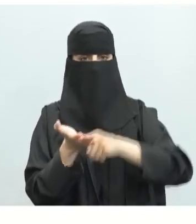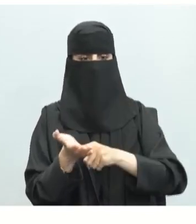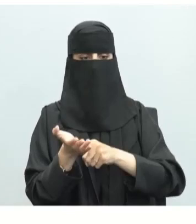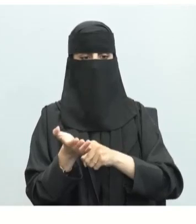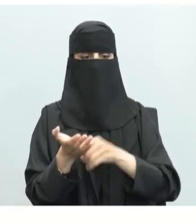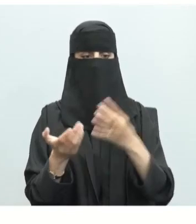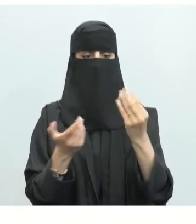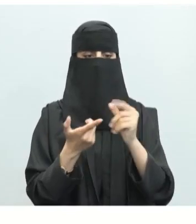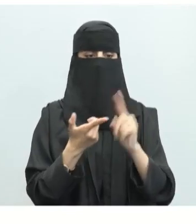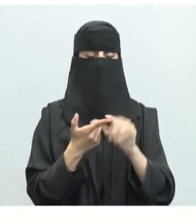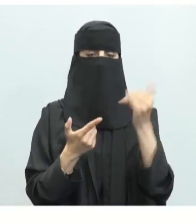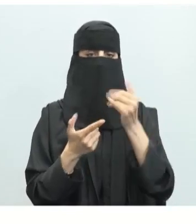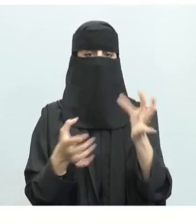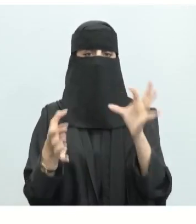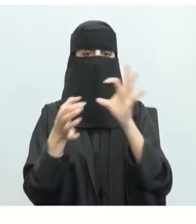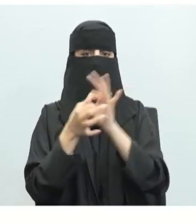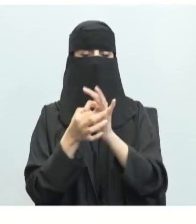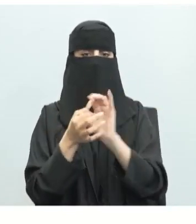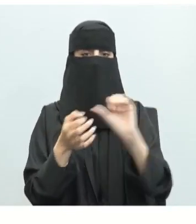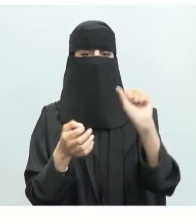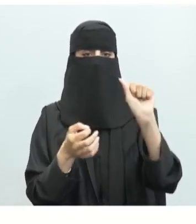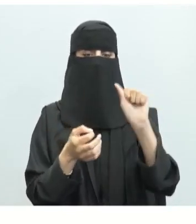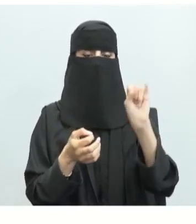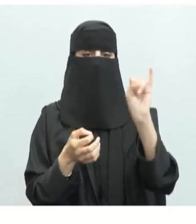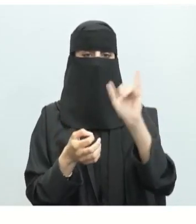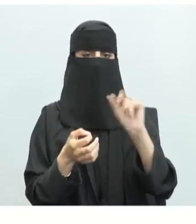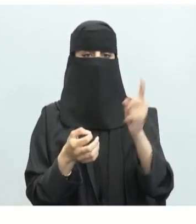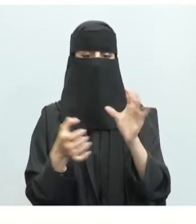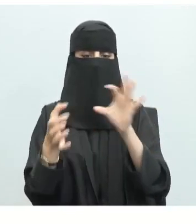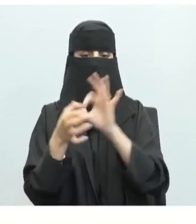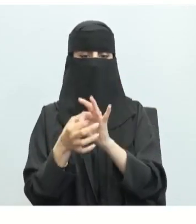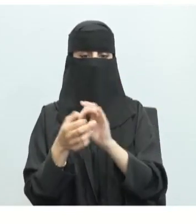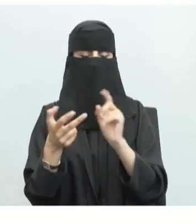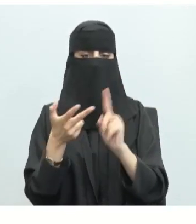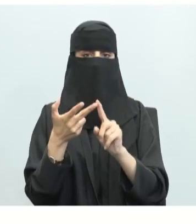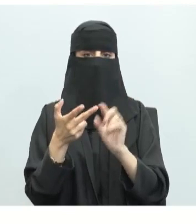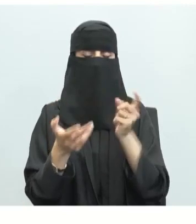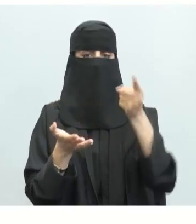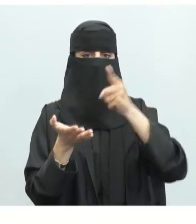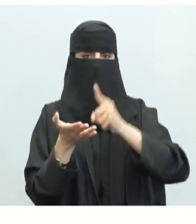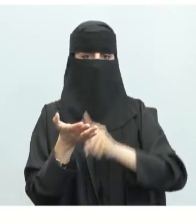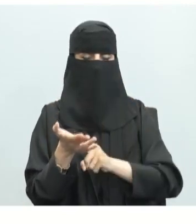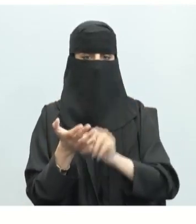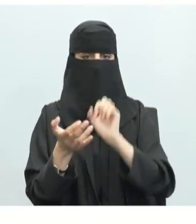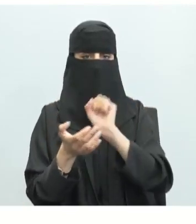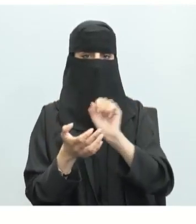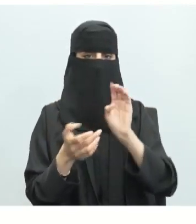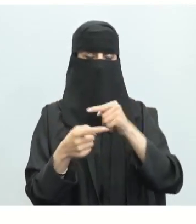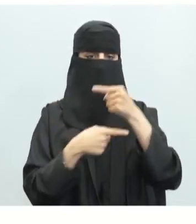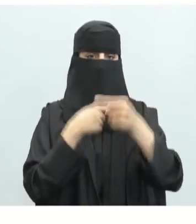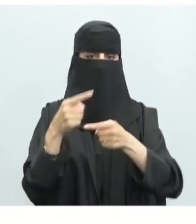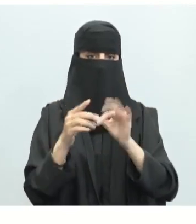كذلك لابد أن يتصل بضمير. التوكيد بكل وجميع يفيد الإحاطة